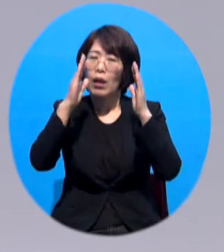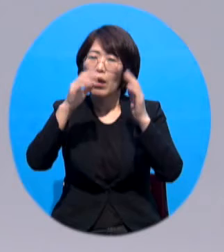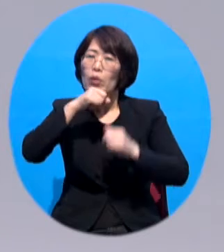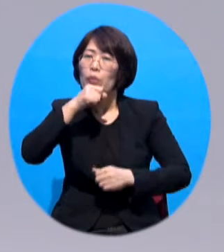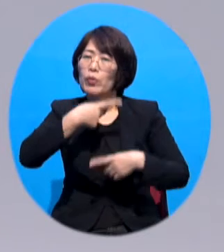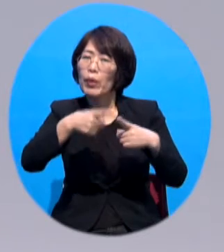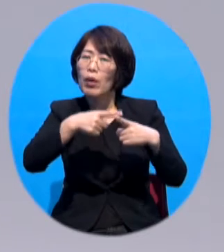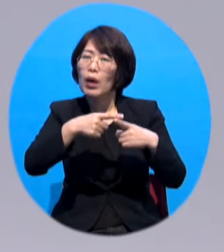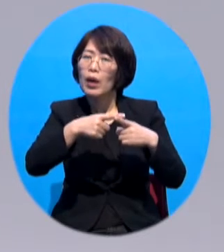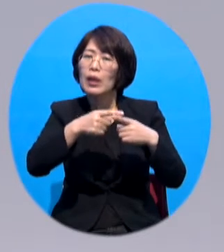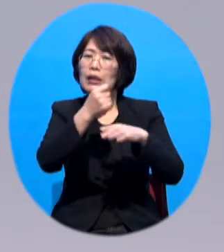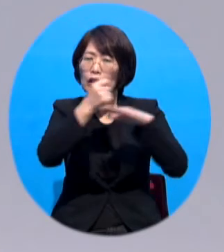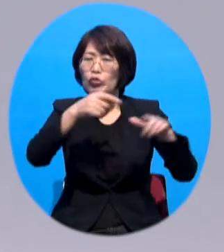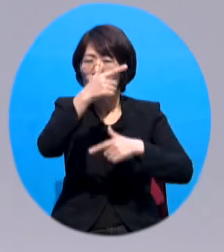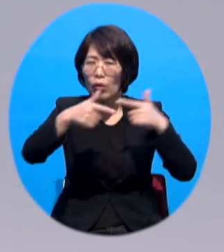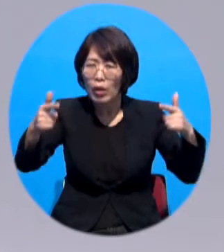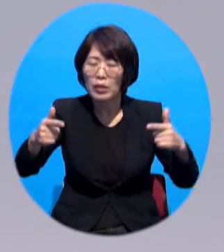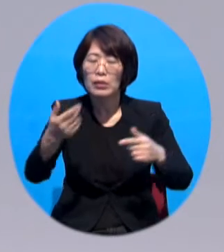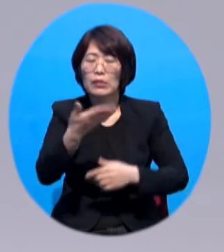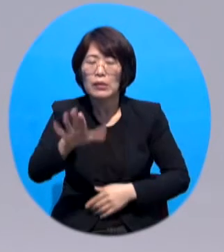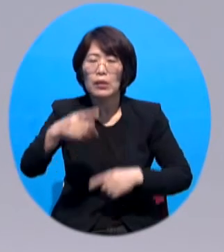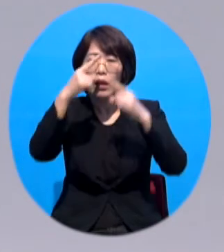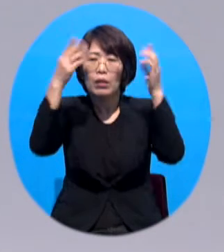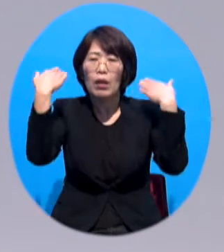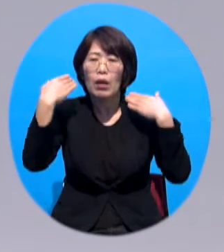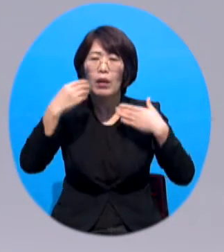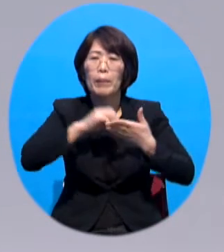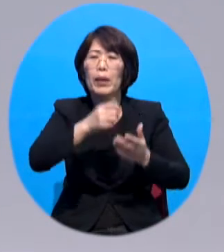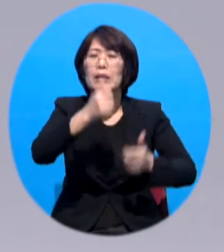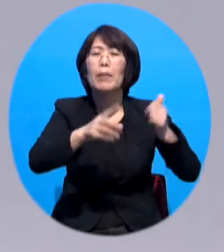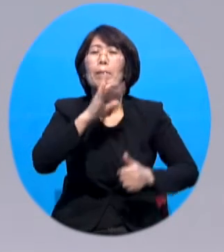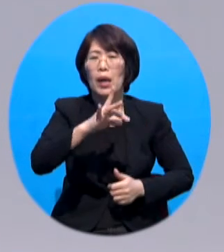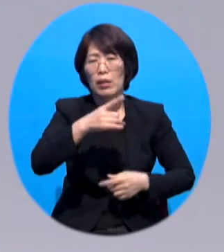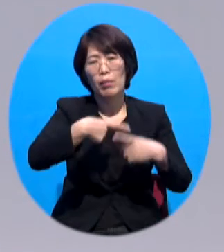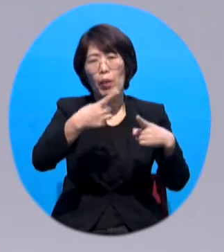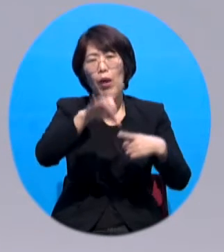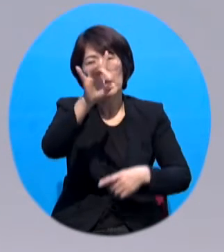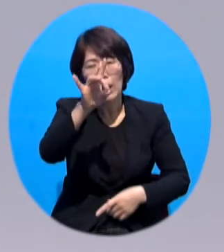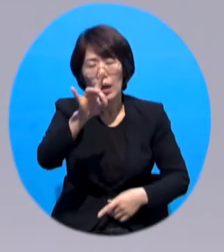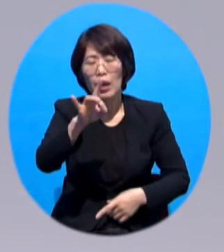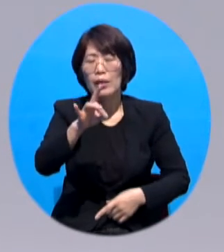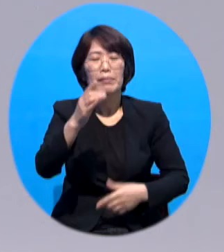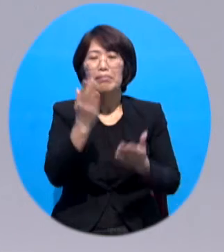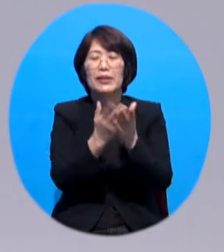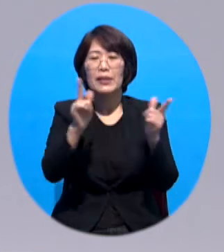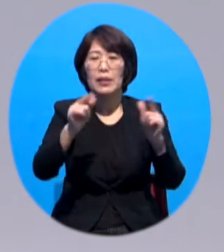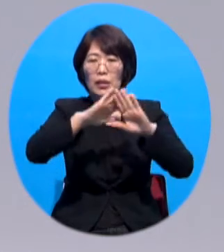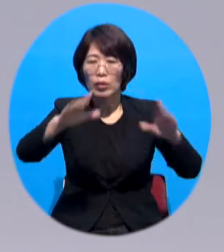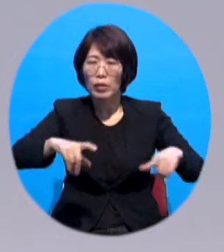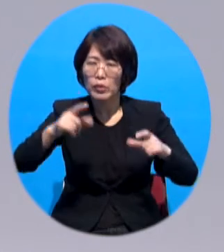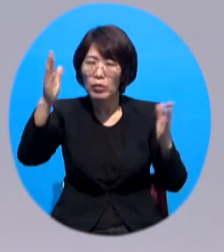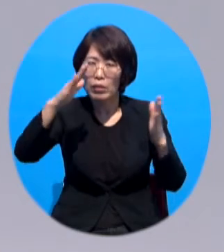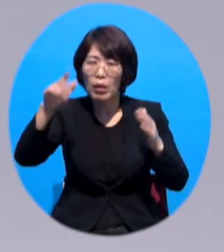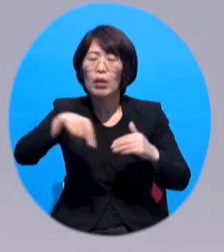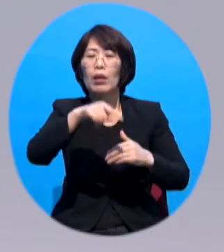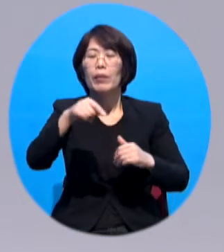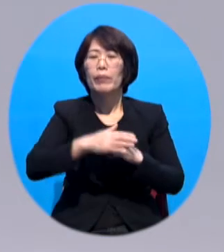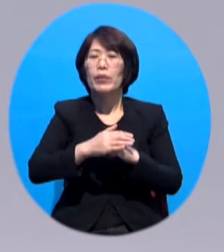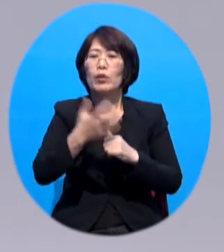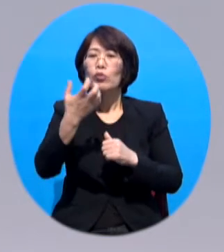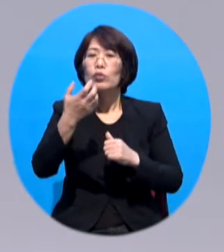기준이 있는데 에 순으로 이렇게 에 평가는 것은 적절하지 않습니다 우리 찬 남학생들의 에